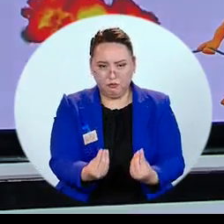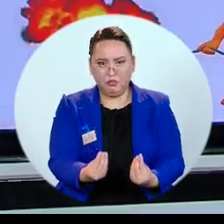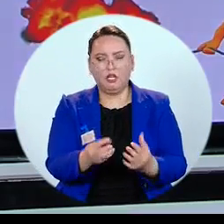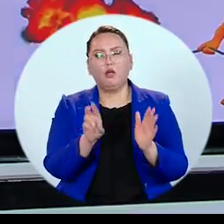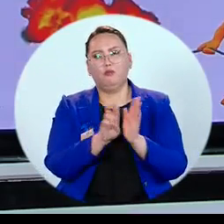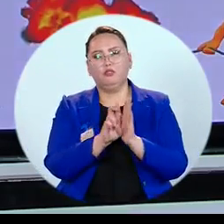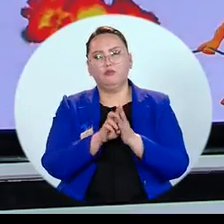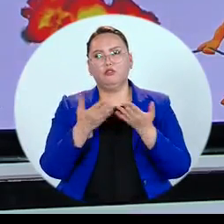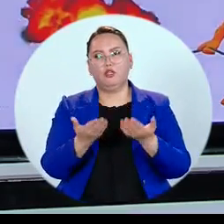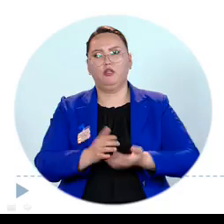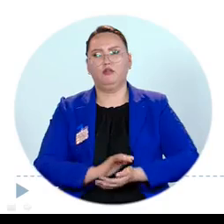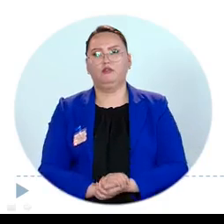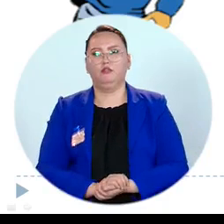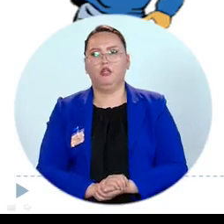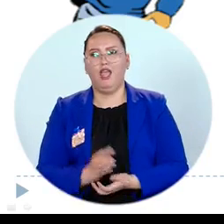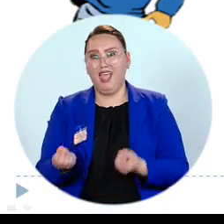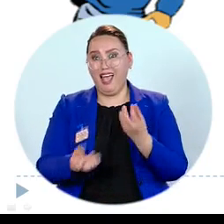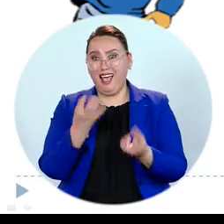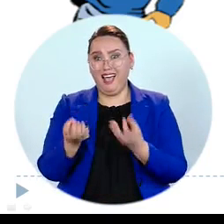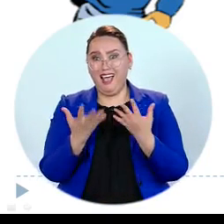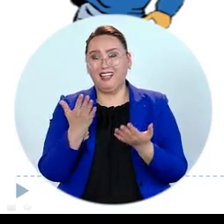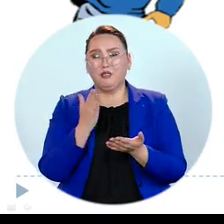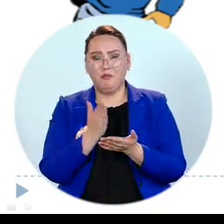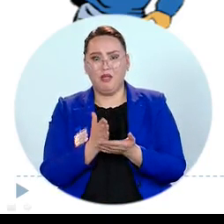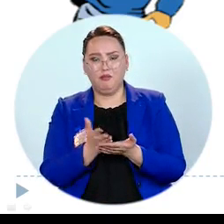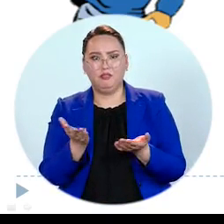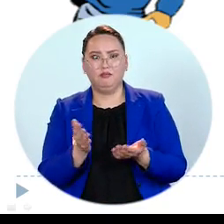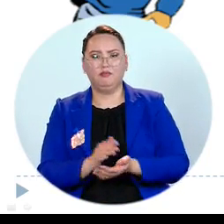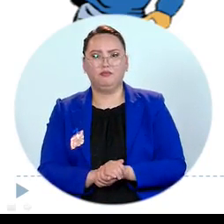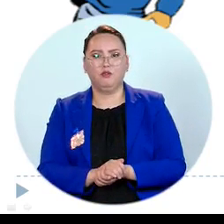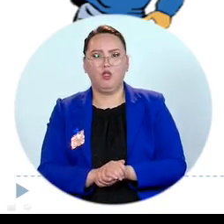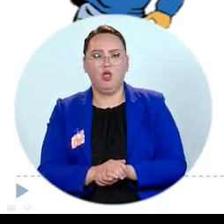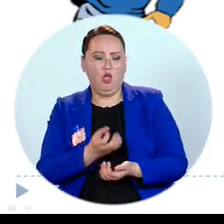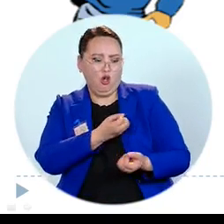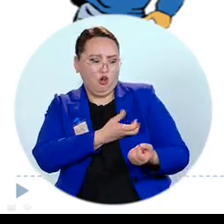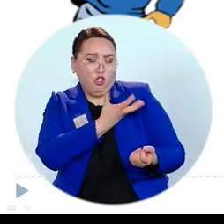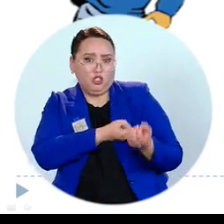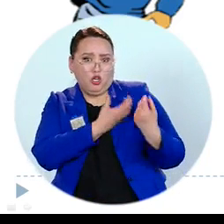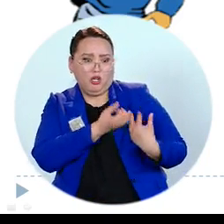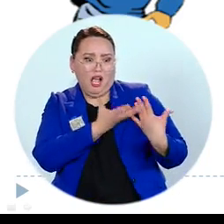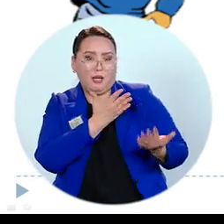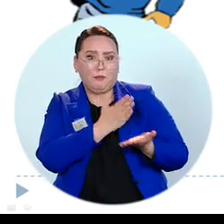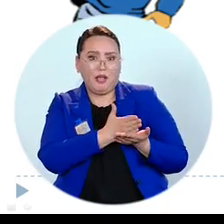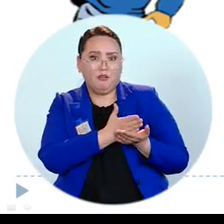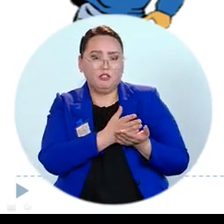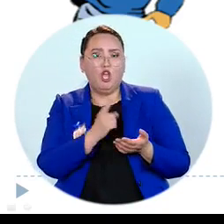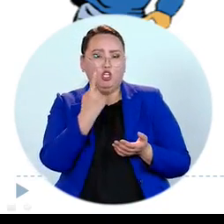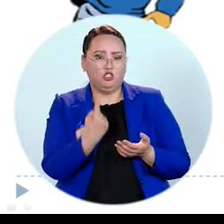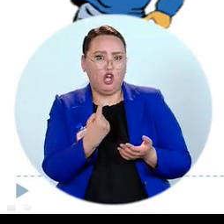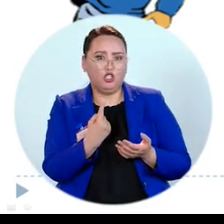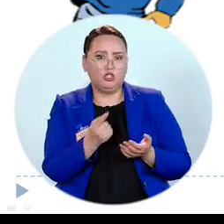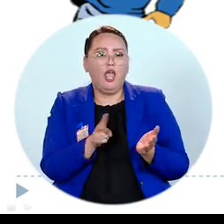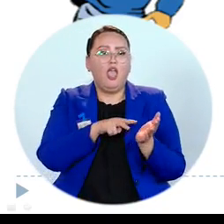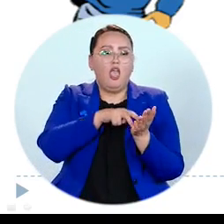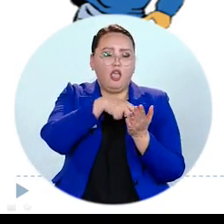འགུས འོག སིག གཤས མལ འོག དེ སྱེད འོག གསེལ པགས ནད དགུ འོད ངེས